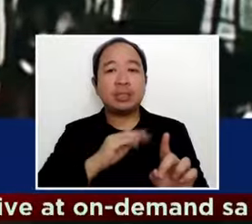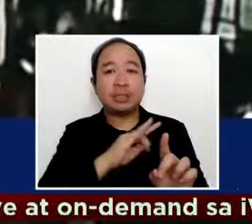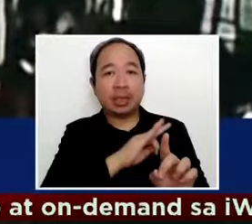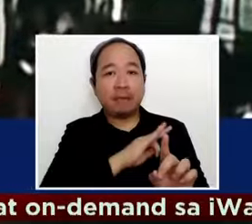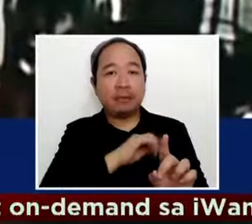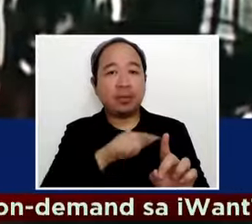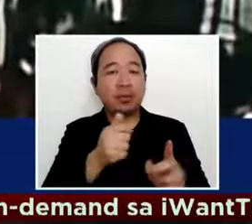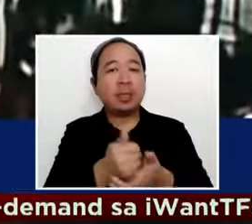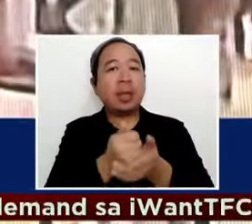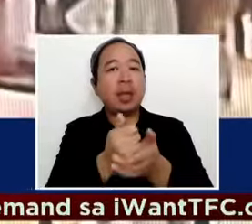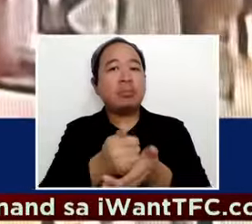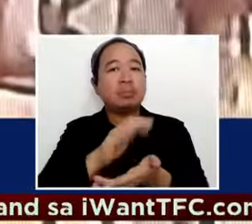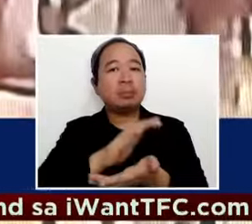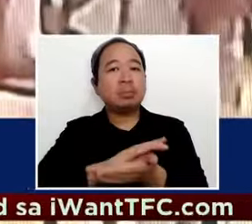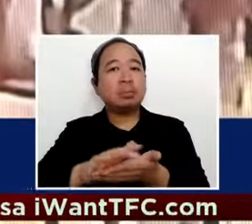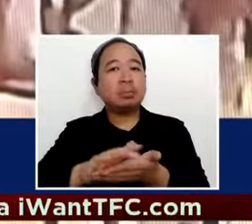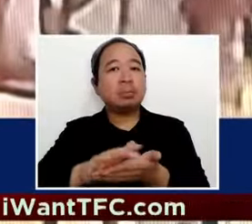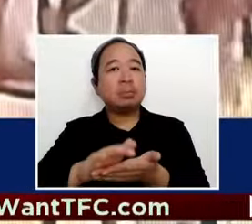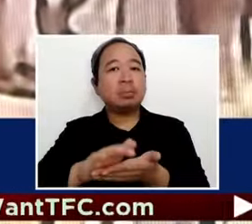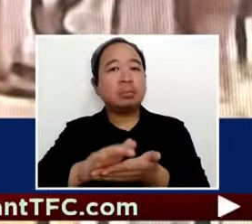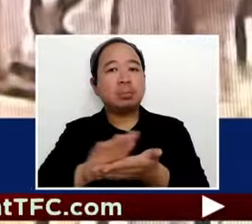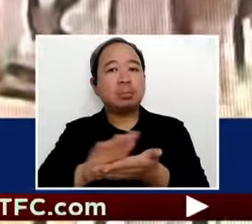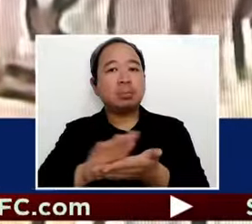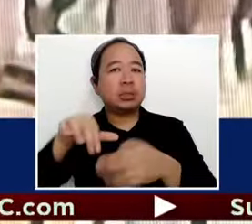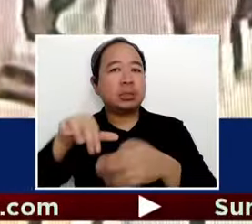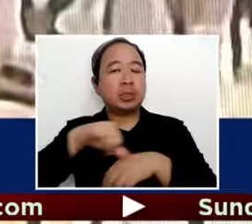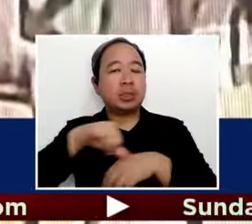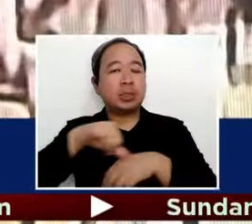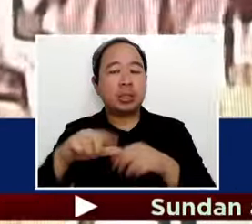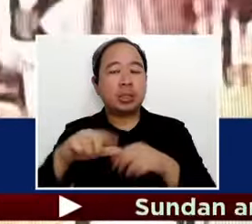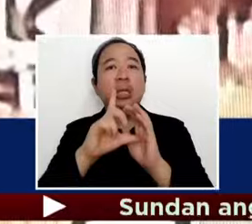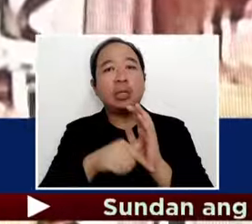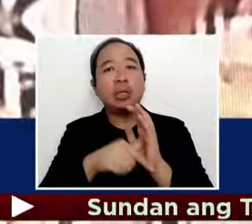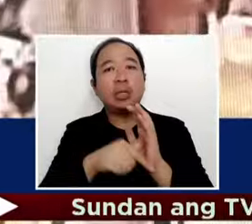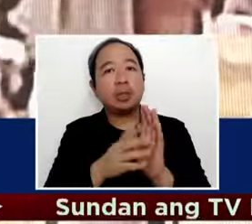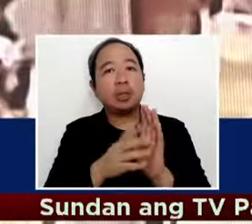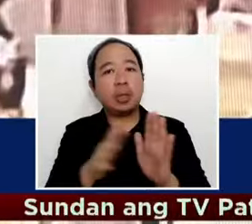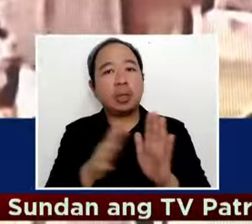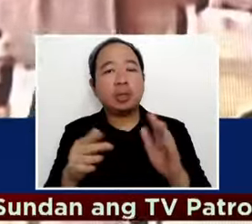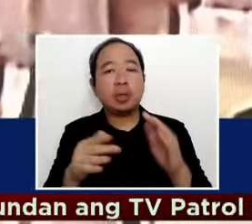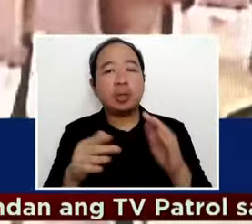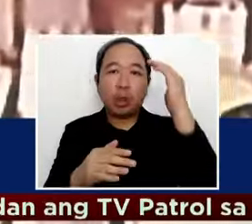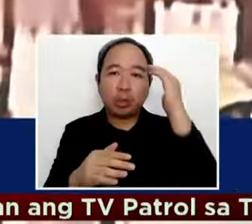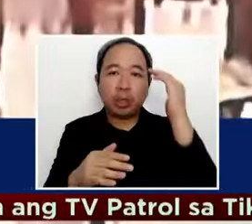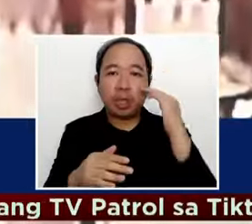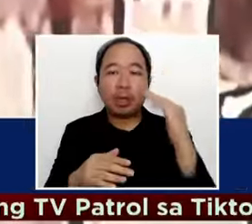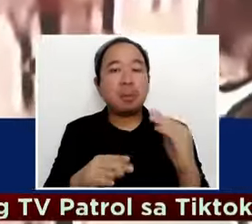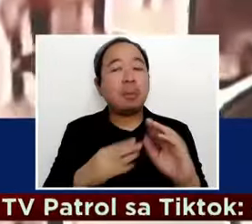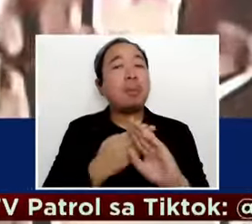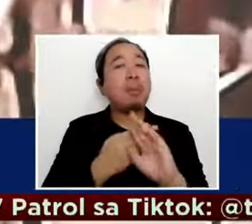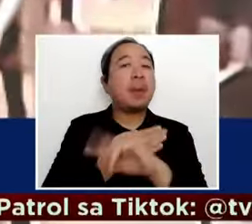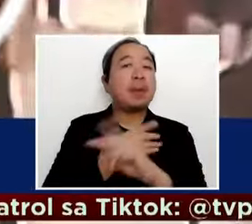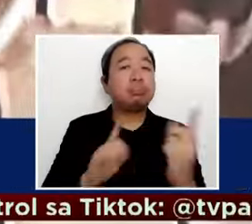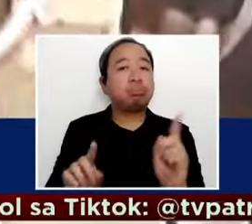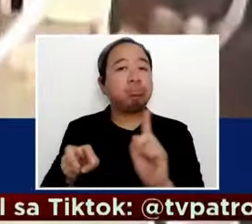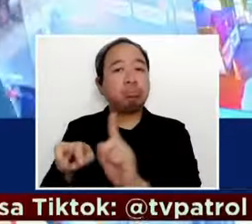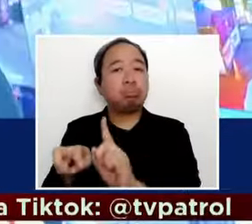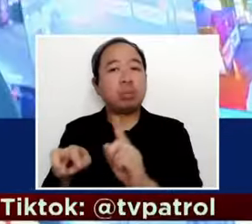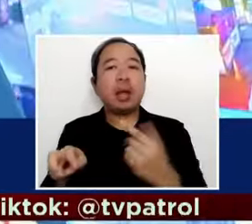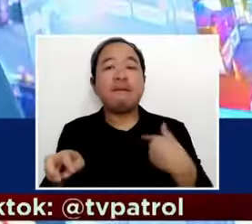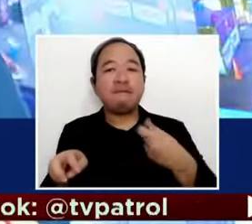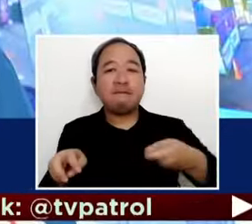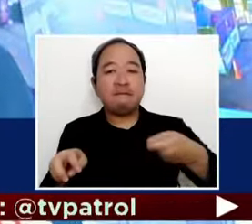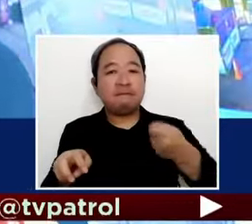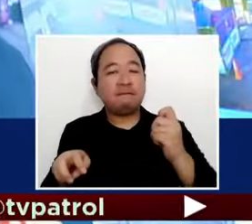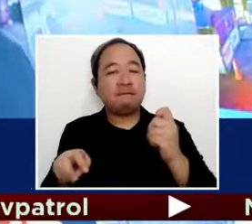hugasan ng mga tinamong sugat. Makalipas ang ilang minuto, binalikan ng Koreano ang lugar kung saan siya unang nakagat, dalang isang kutsilyo.